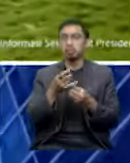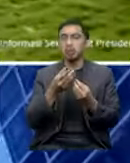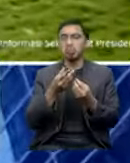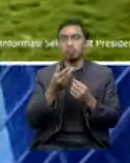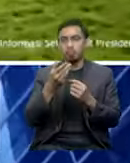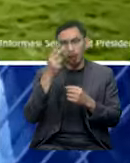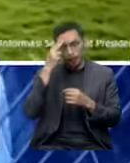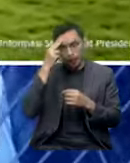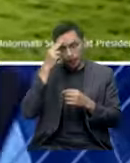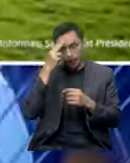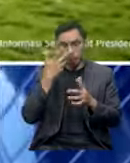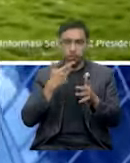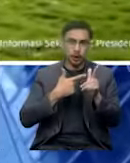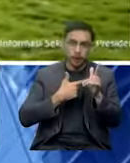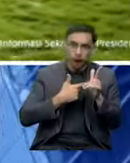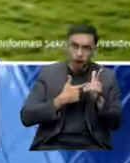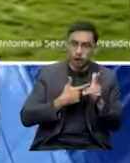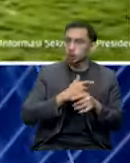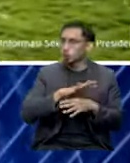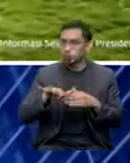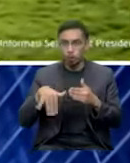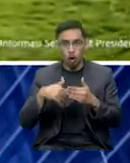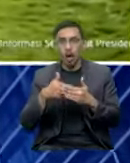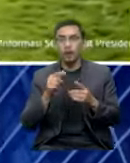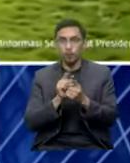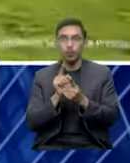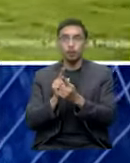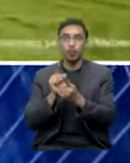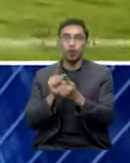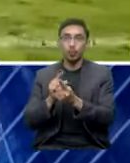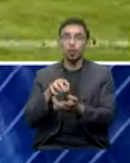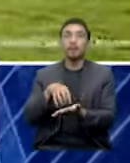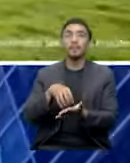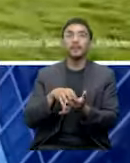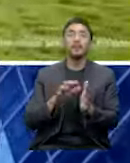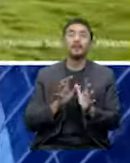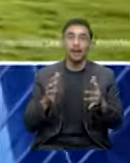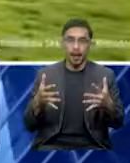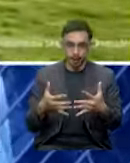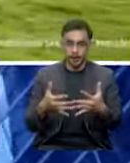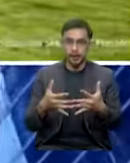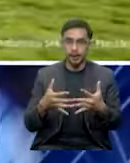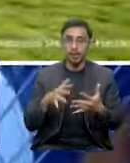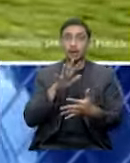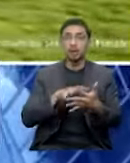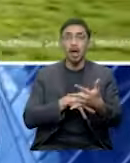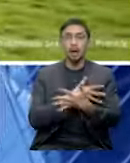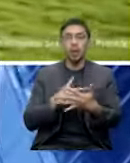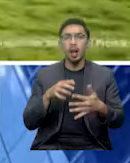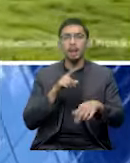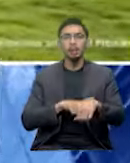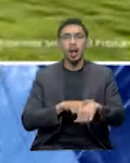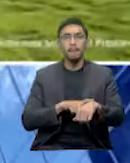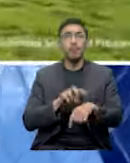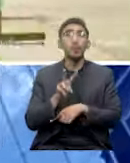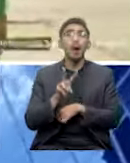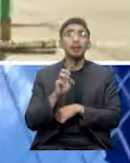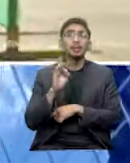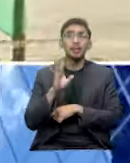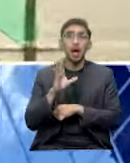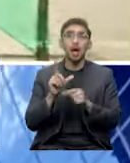juga Polri yang rencananya akan digelar di Istana Negara pada pukul 2 siang waktu Indonesia Tengah nanti. Dan nantinya